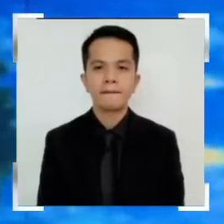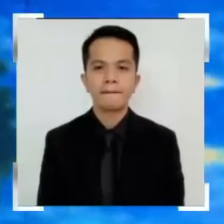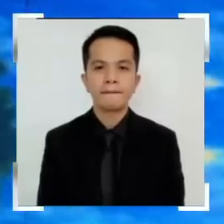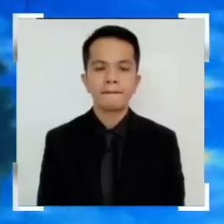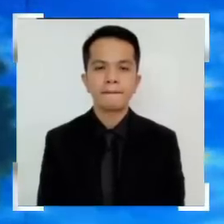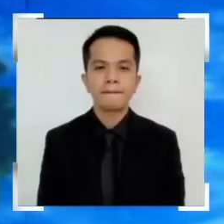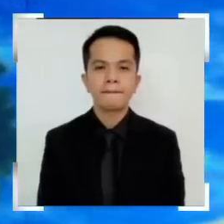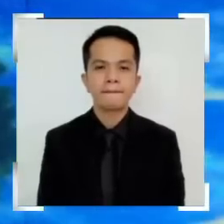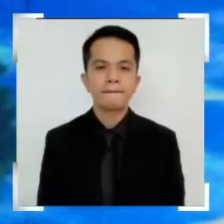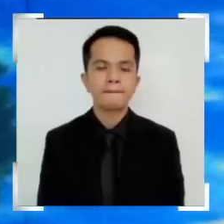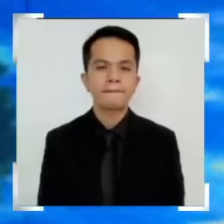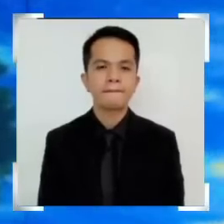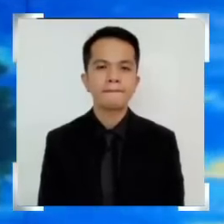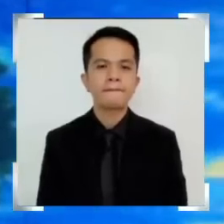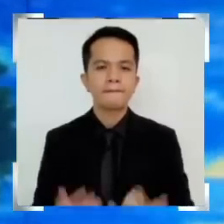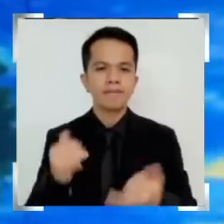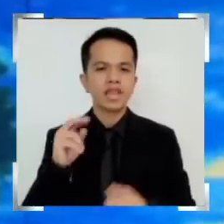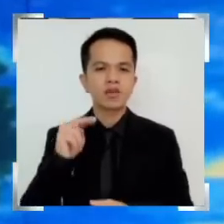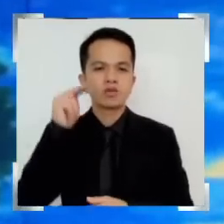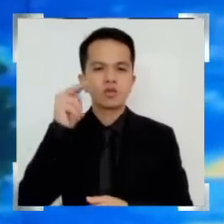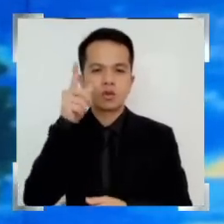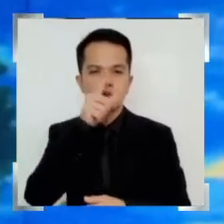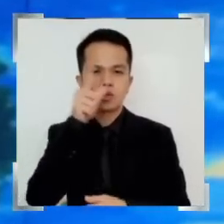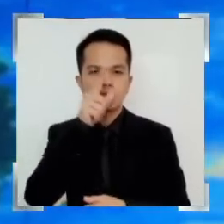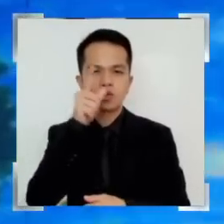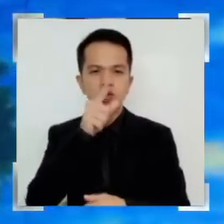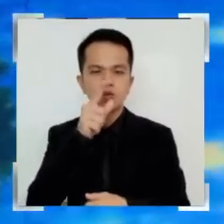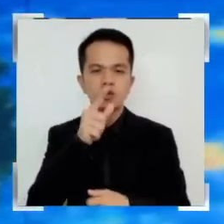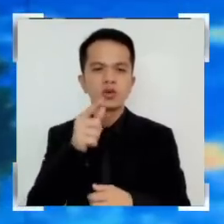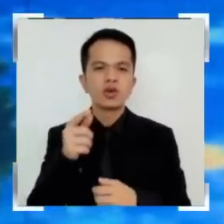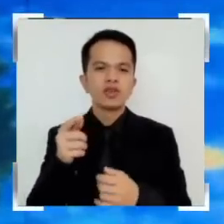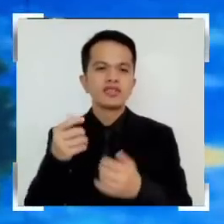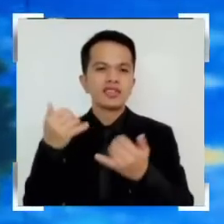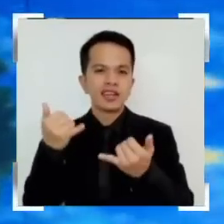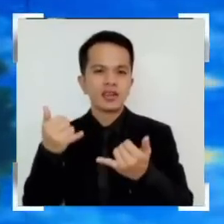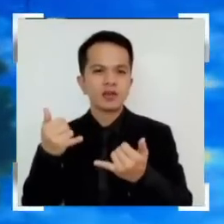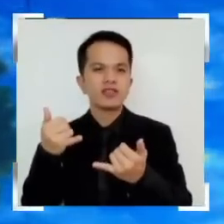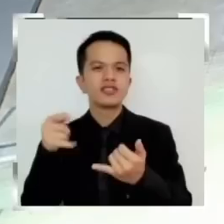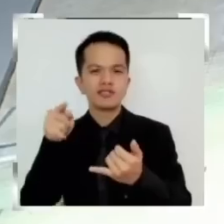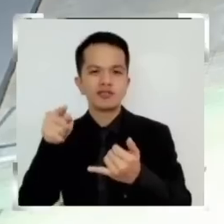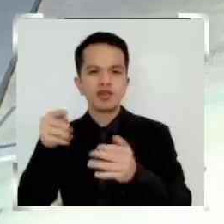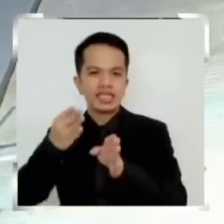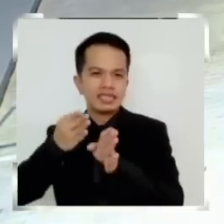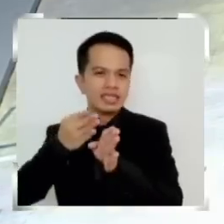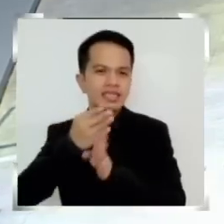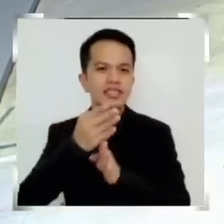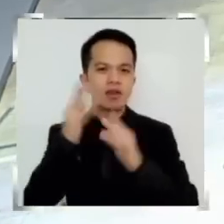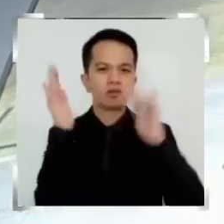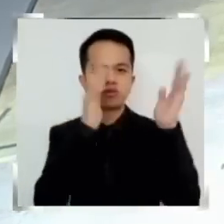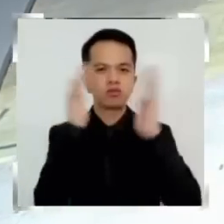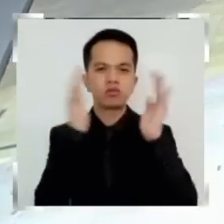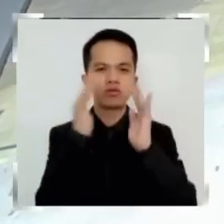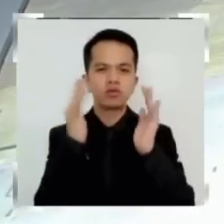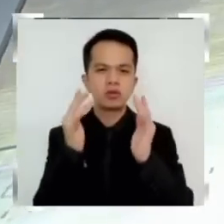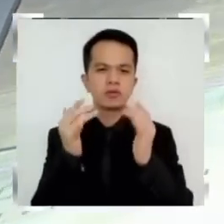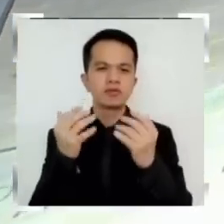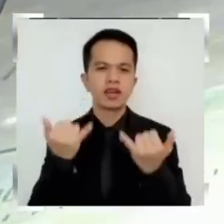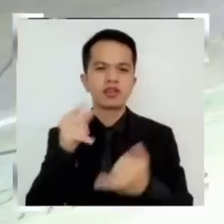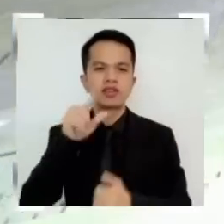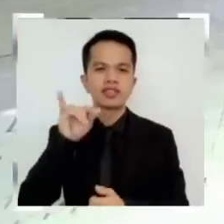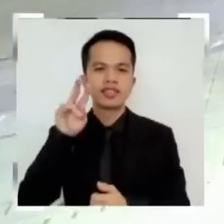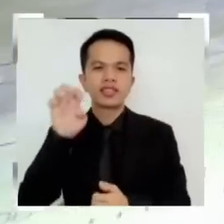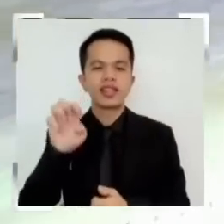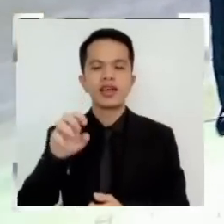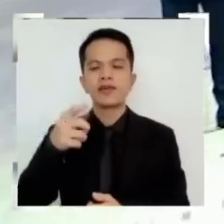Makibalita naman tayo sa Northern Luzon na tinutumbok ng bagyo ngayon ayon sa PAGASA. Saksi live si Jasmine Gabriel Galban